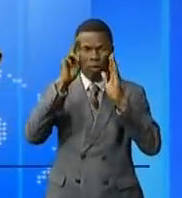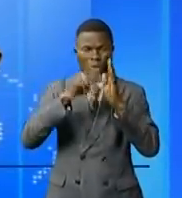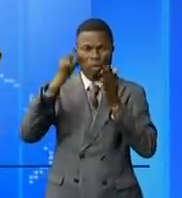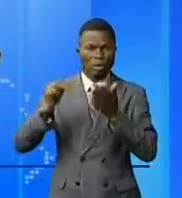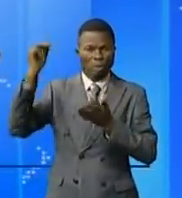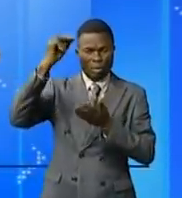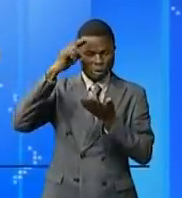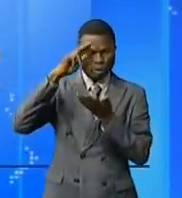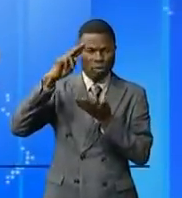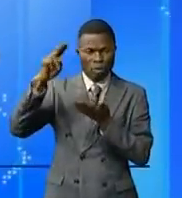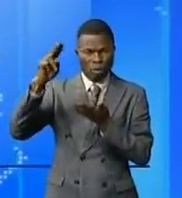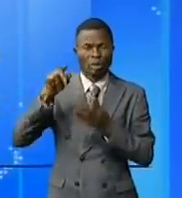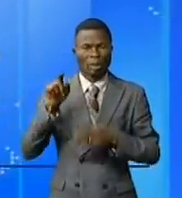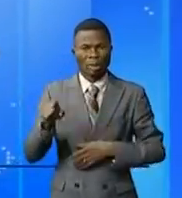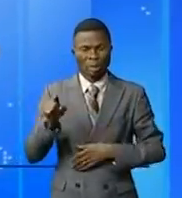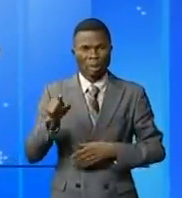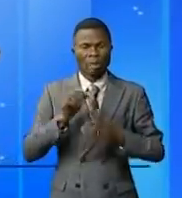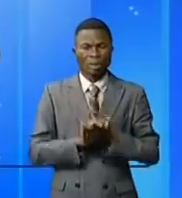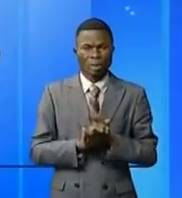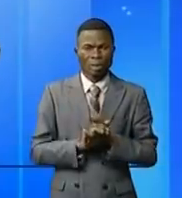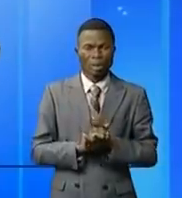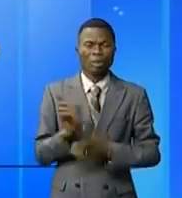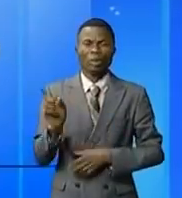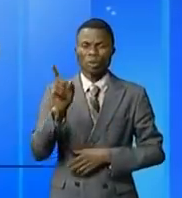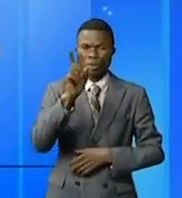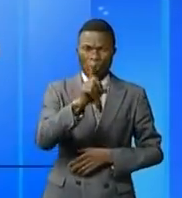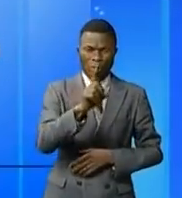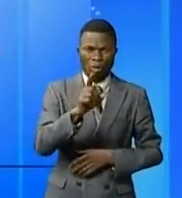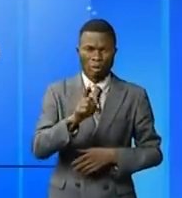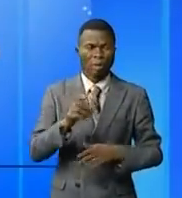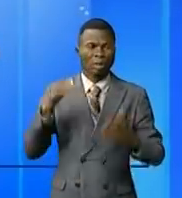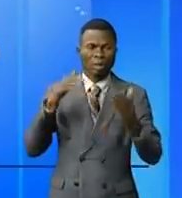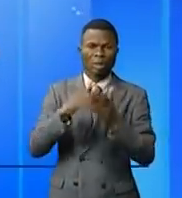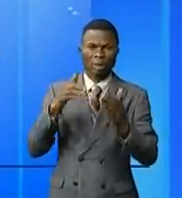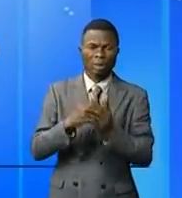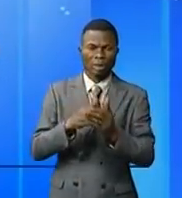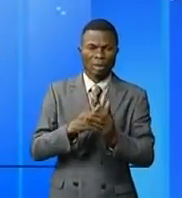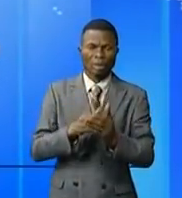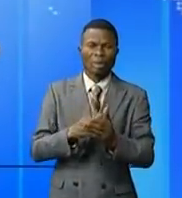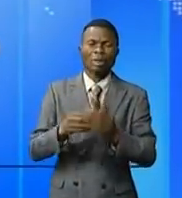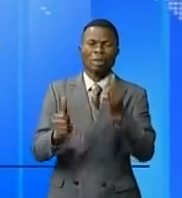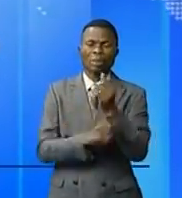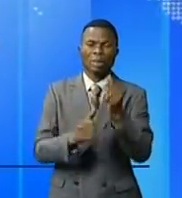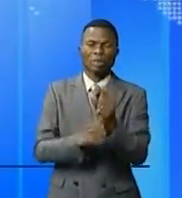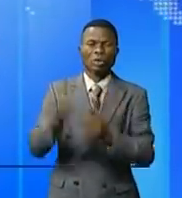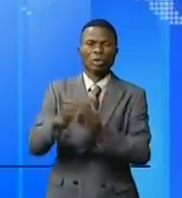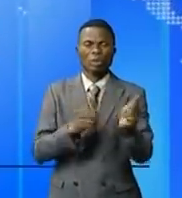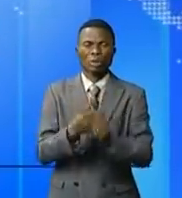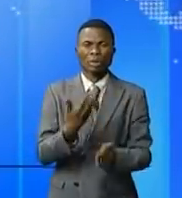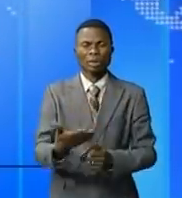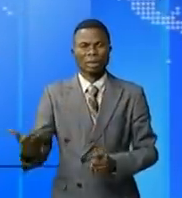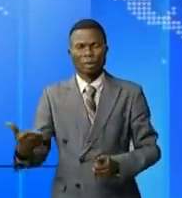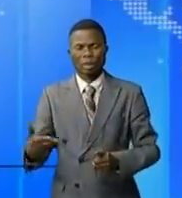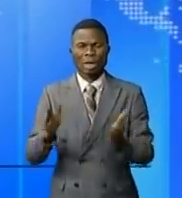et universitaire, Mouindo Nzangi, s'en va en guerre contre les fossoyeurs du patrimoine foncier